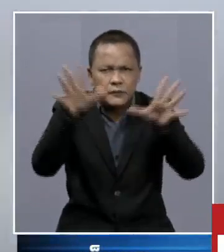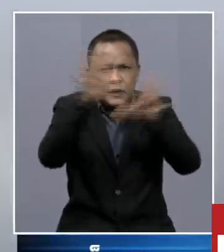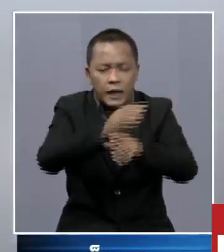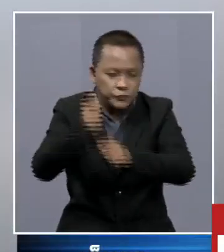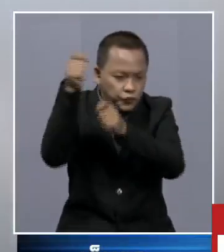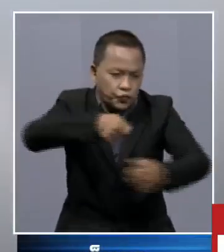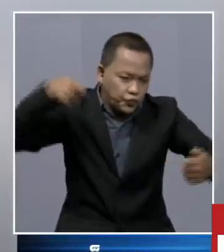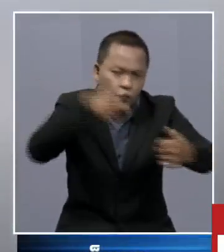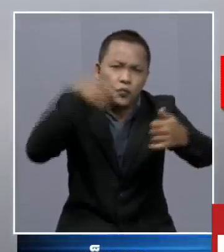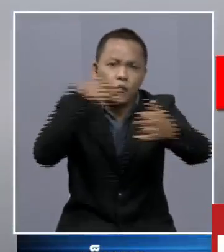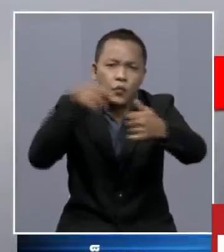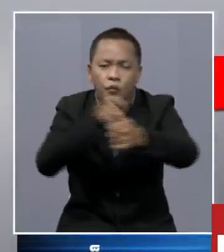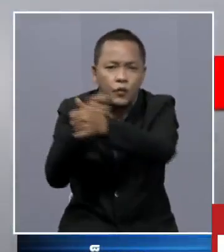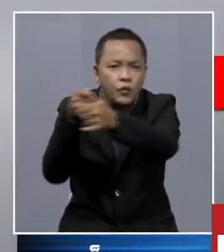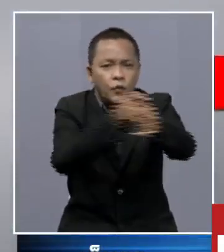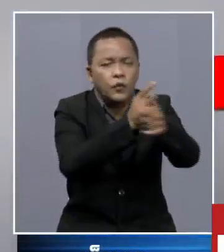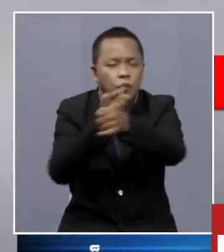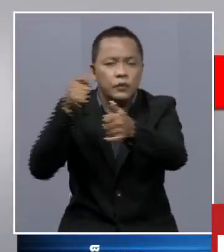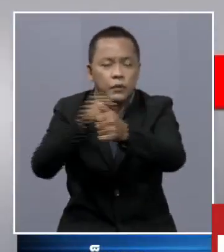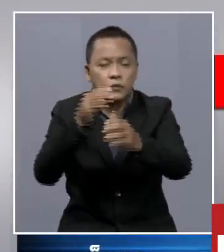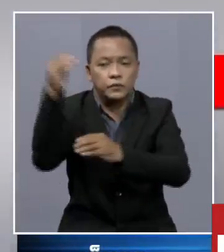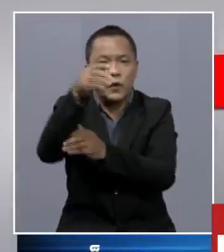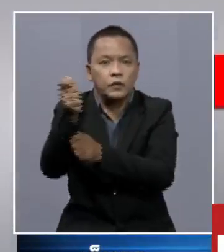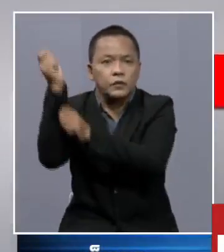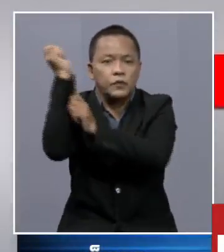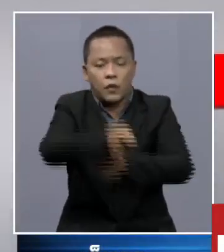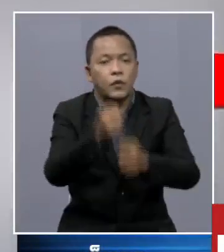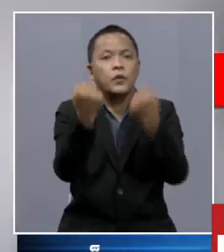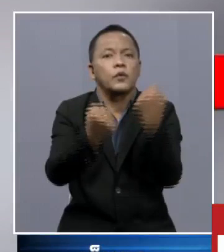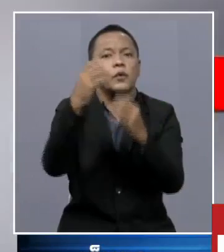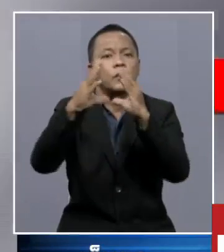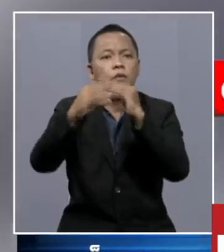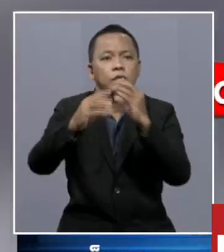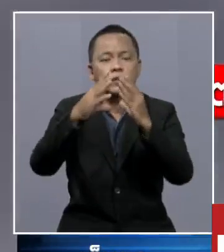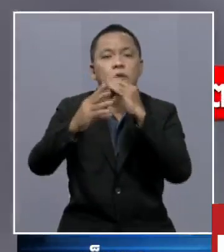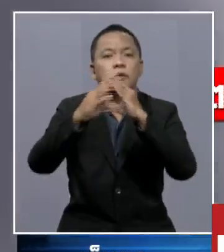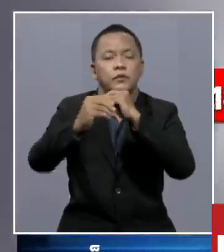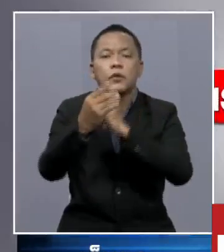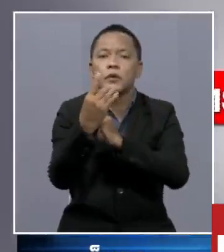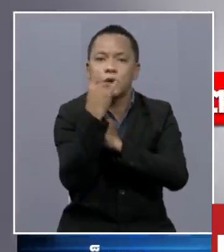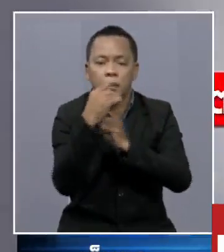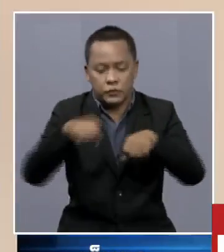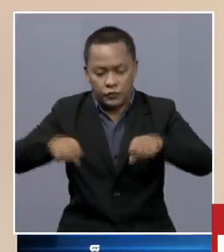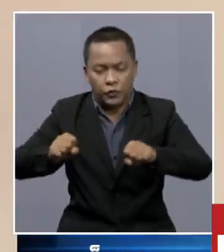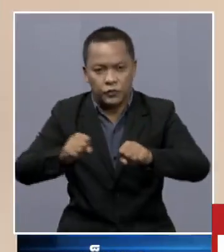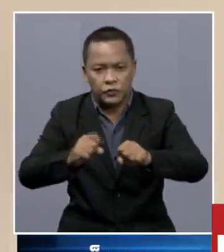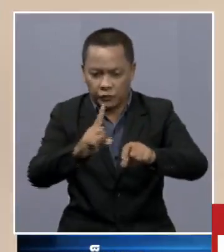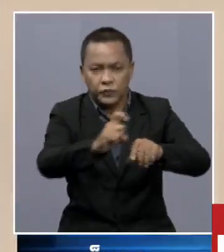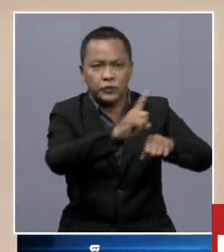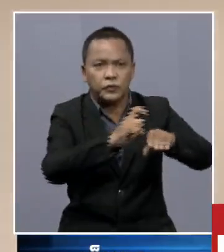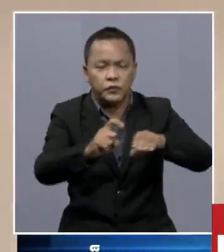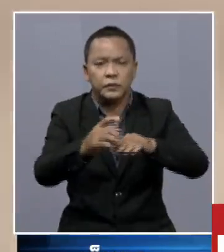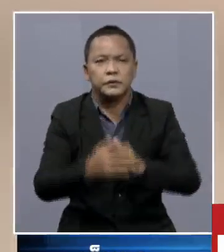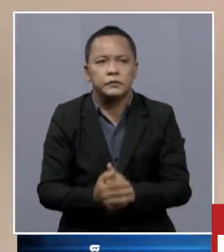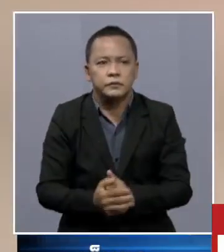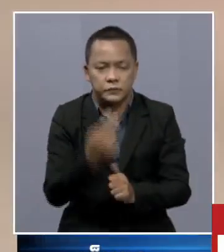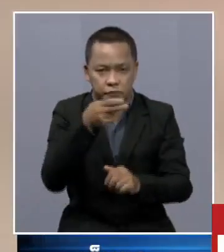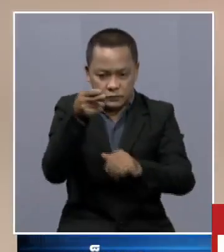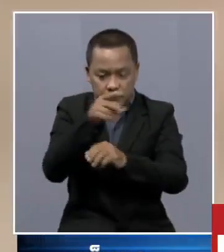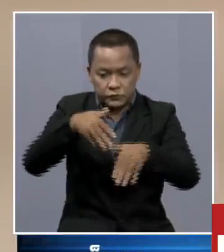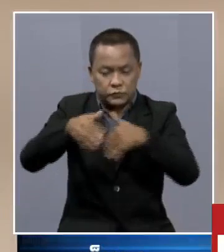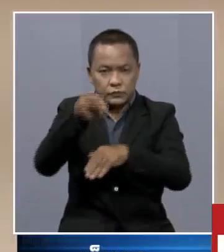nim